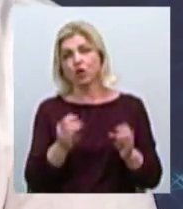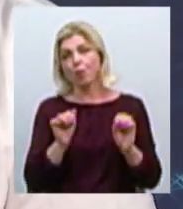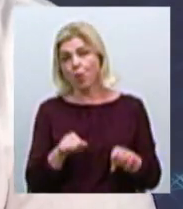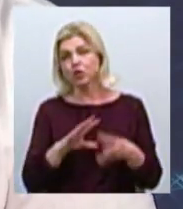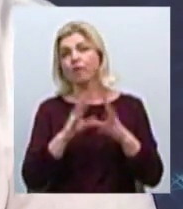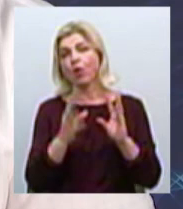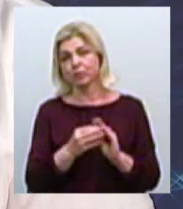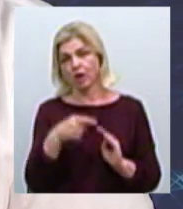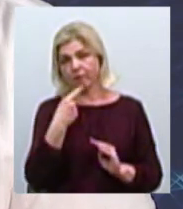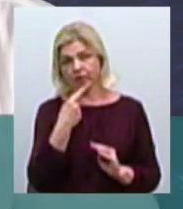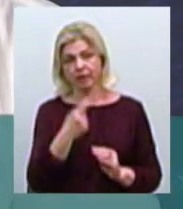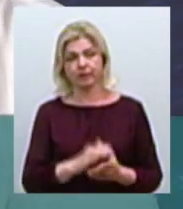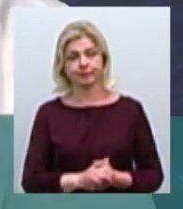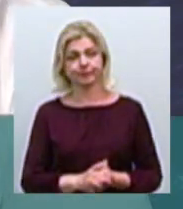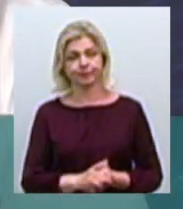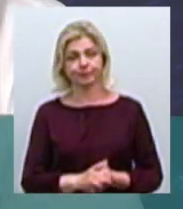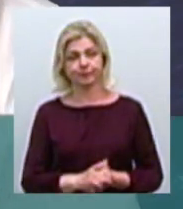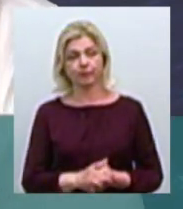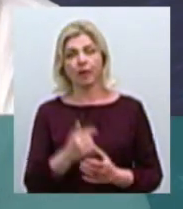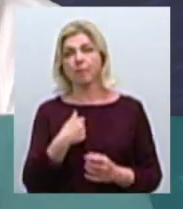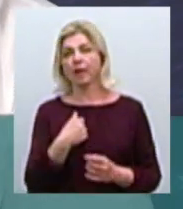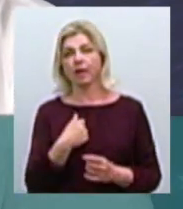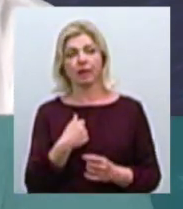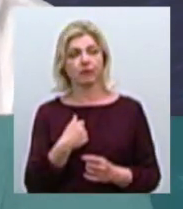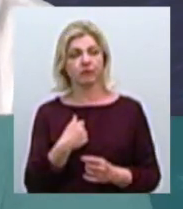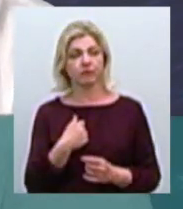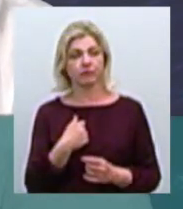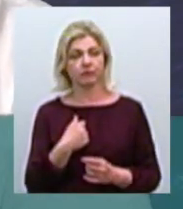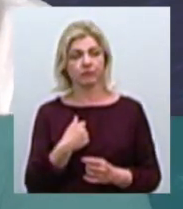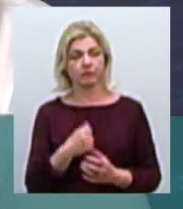про окупність комунального транспорту? Ми не проводили розчети по окупаємості,